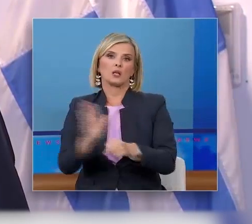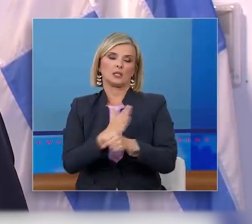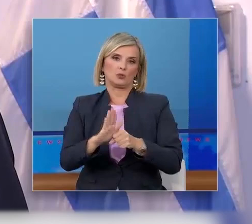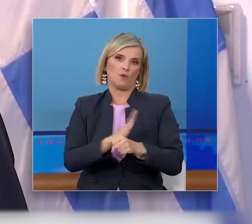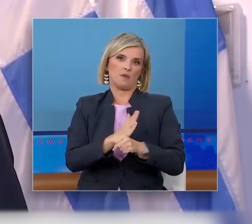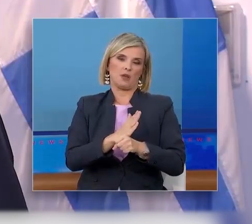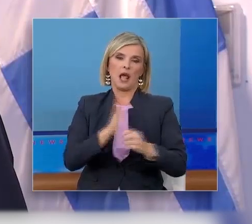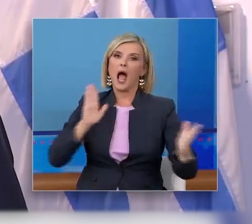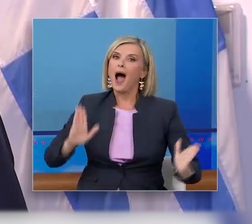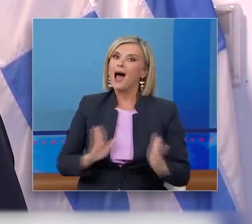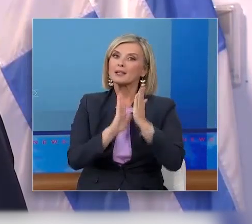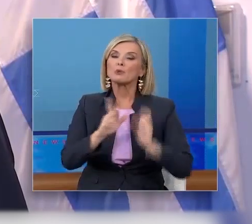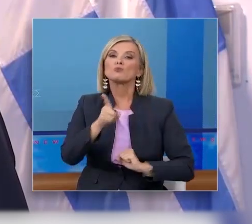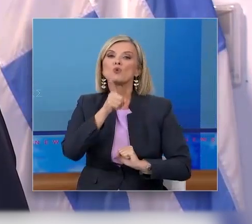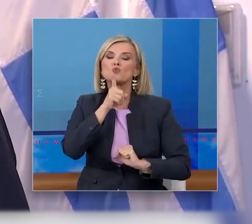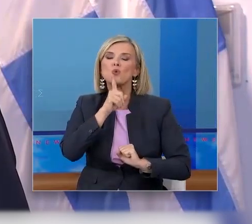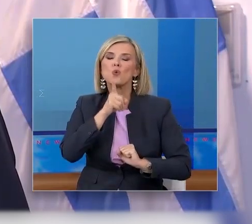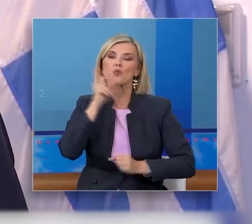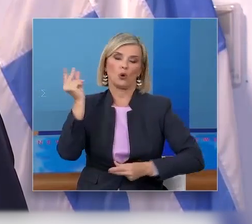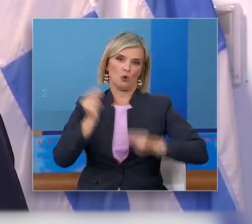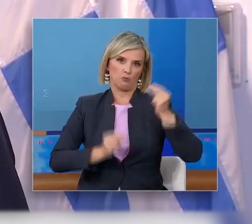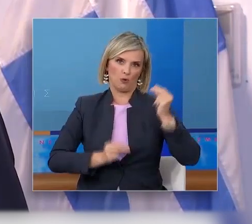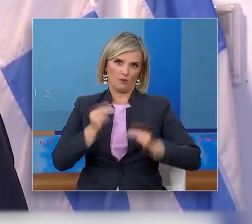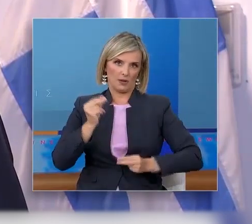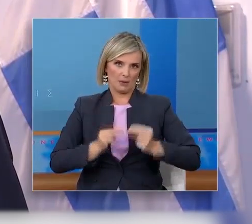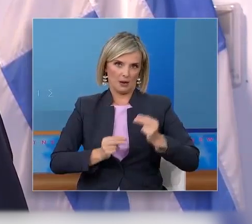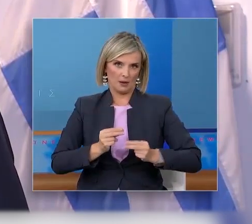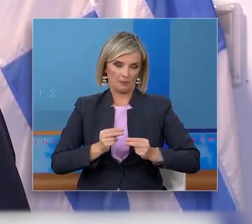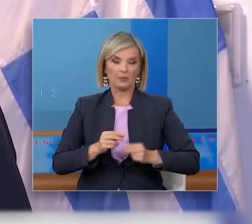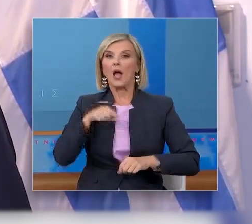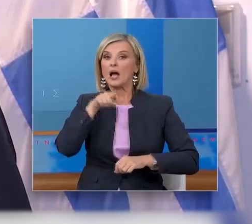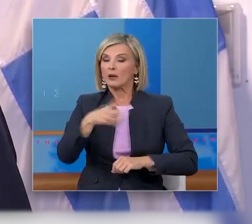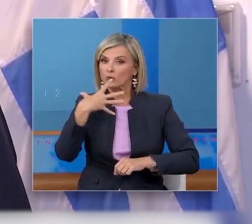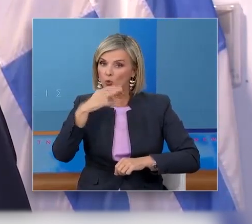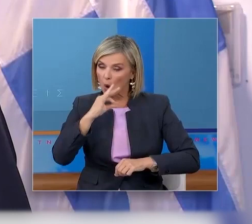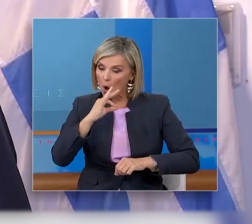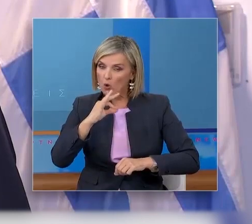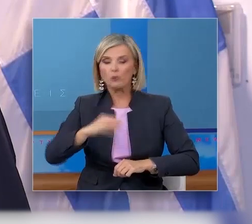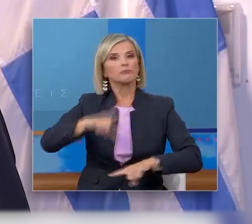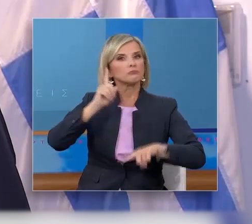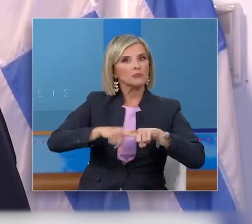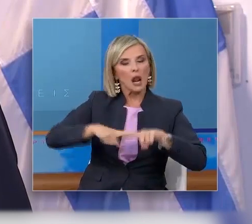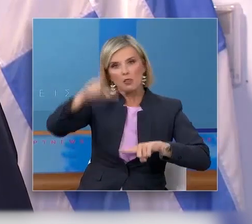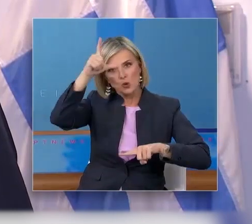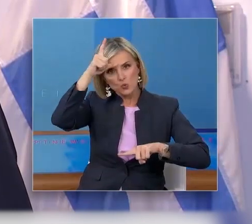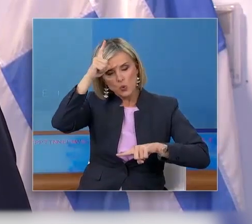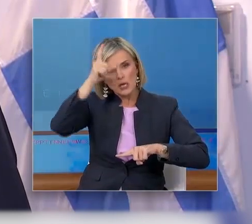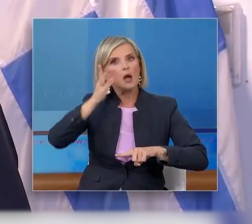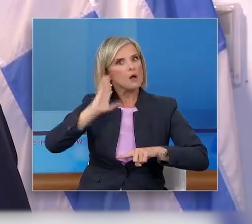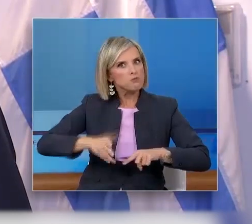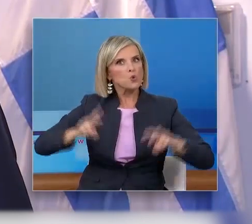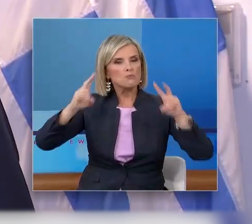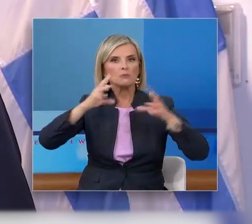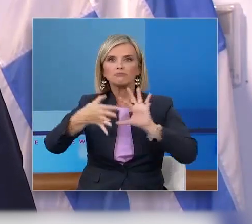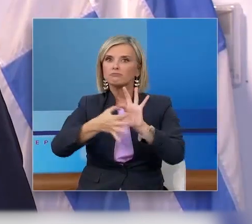μαζί μας και πιστεύω ότι και αυτό το ε πεδίο συνεργασίας ε μπορεί να διερευνηθεί περισσότερο έτσι